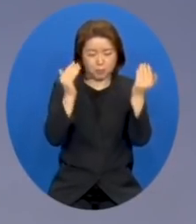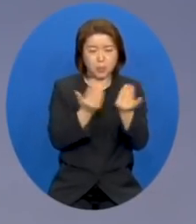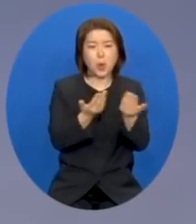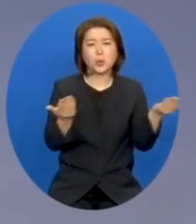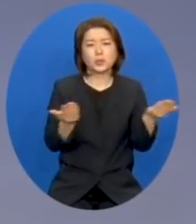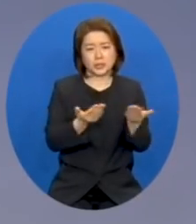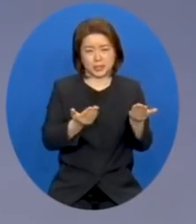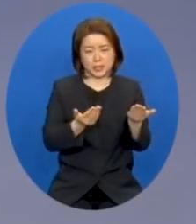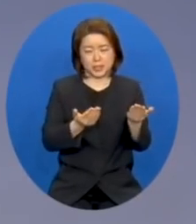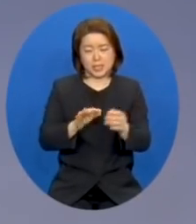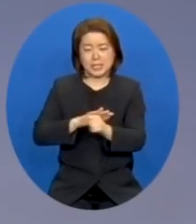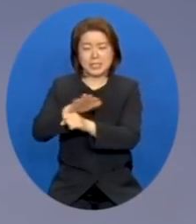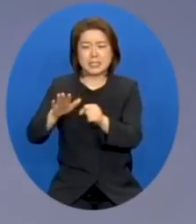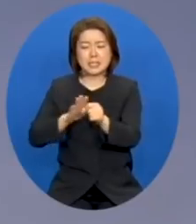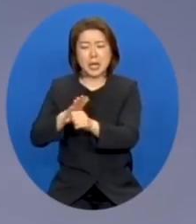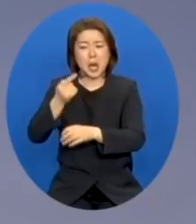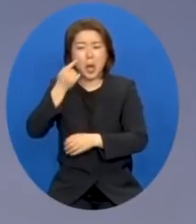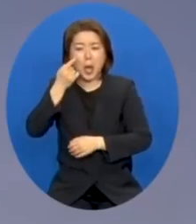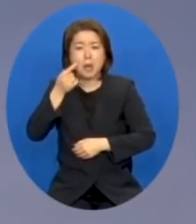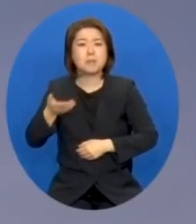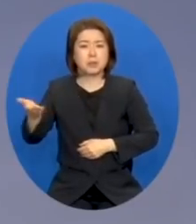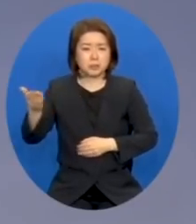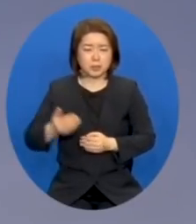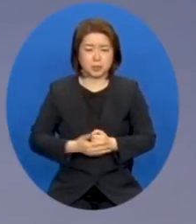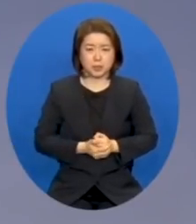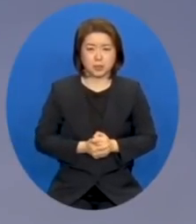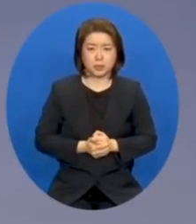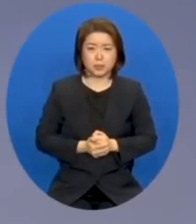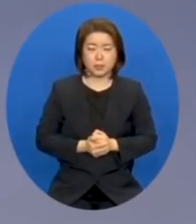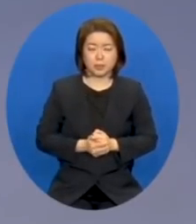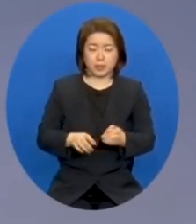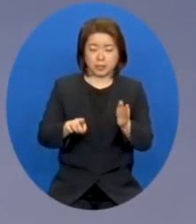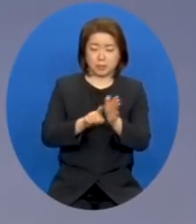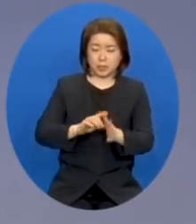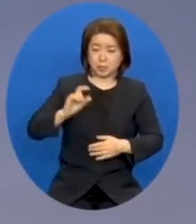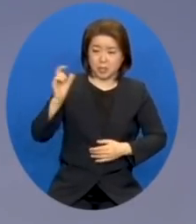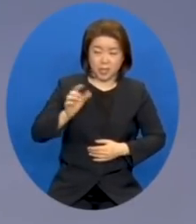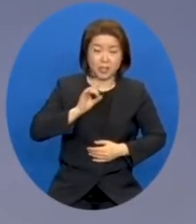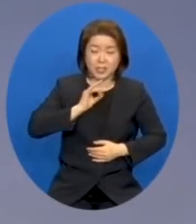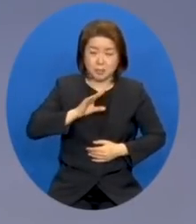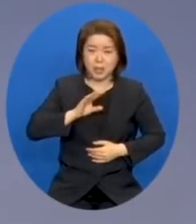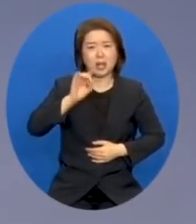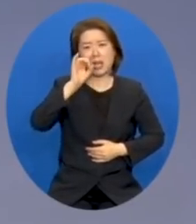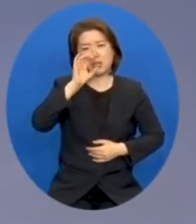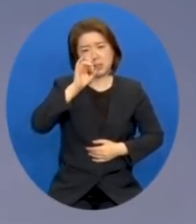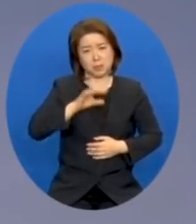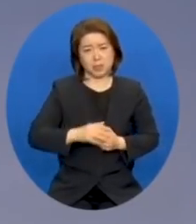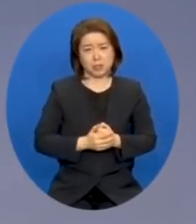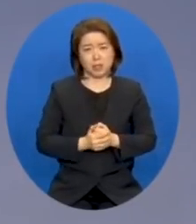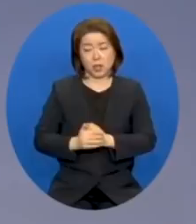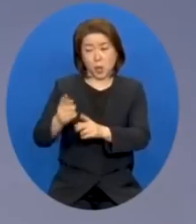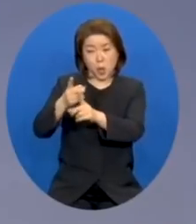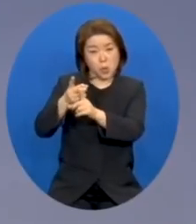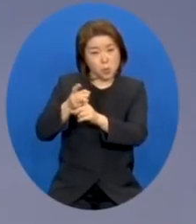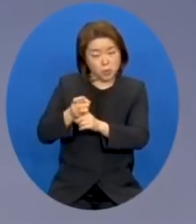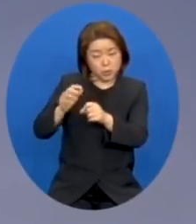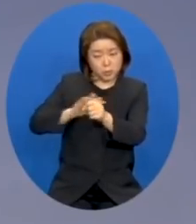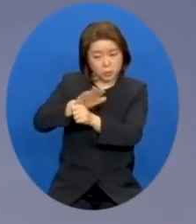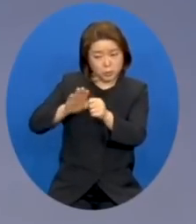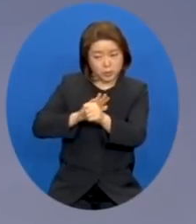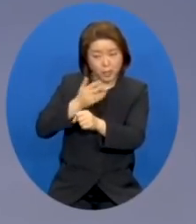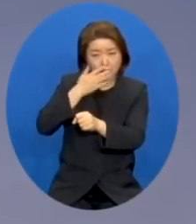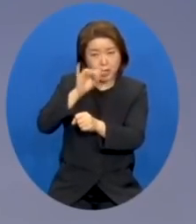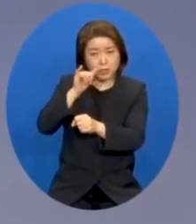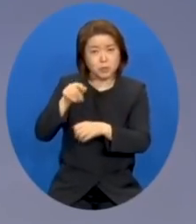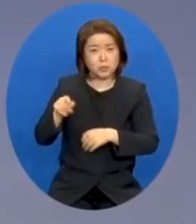사랑으로 하십시오 믿음은 강하기 만 해서 되는 게 아닙니다 원수도 사랑할 수